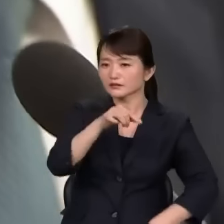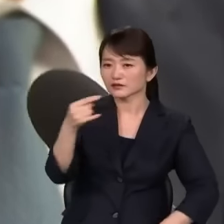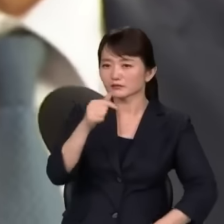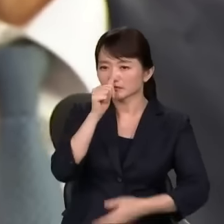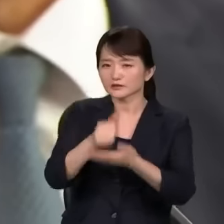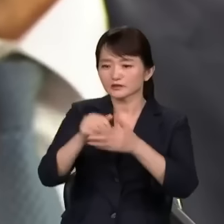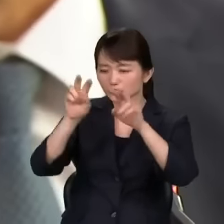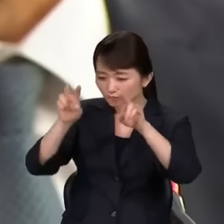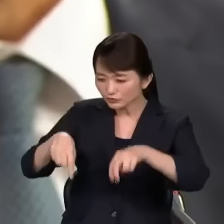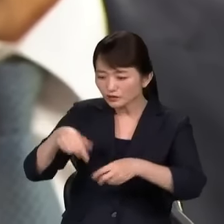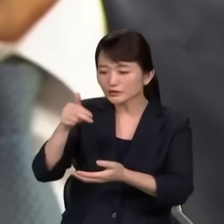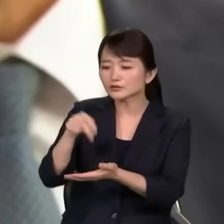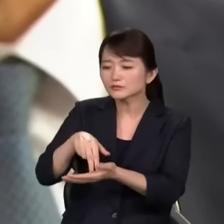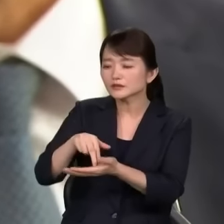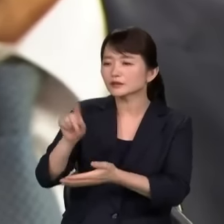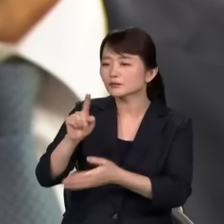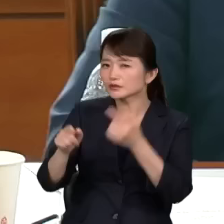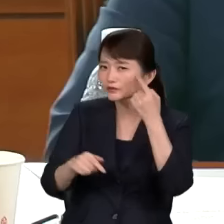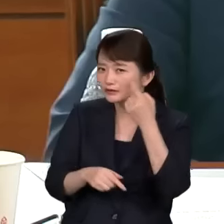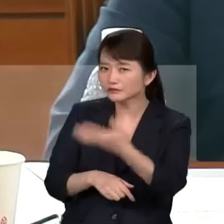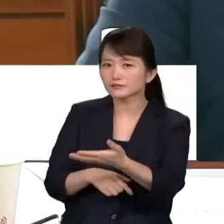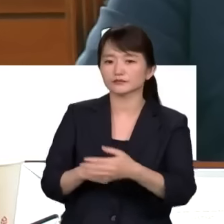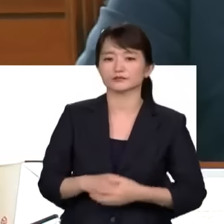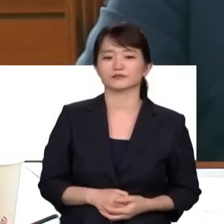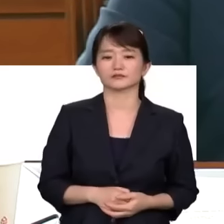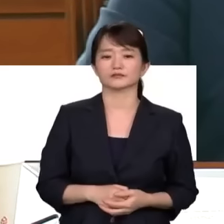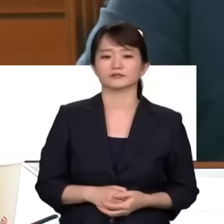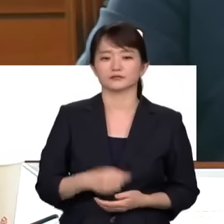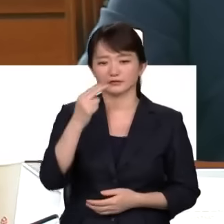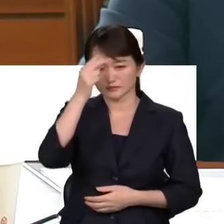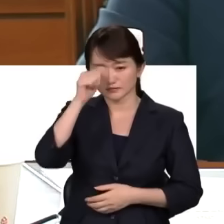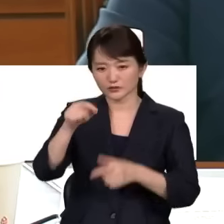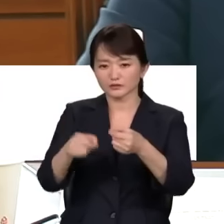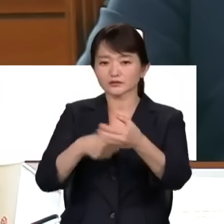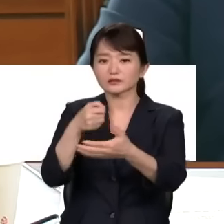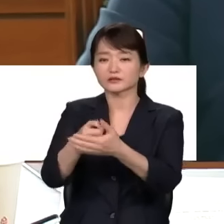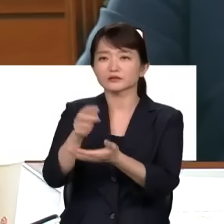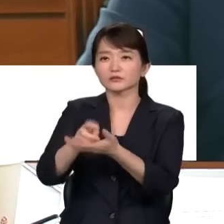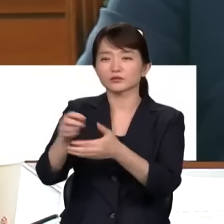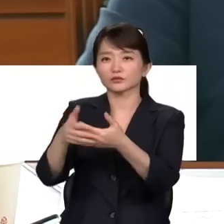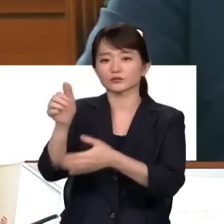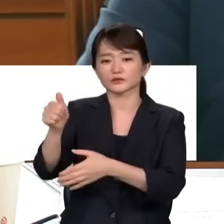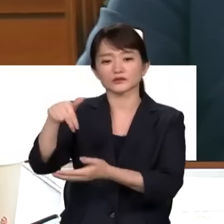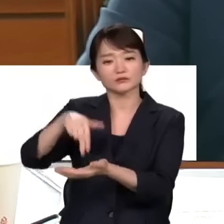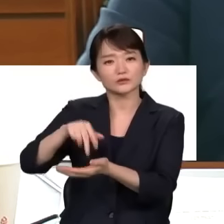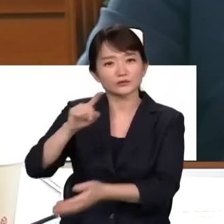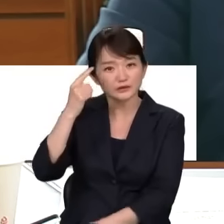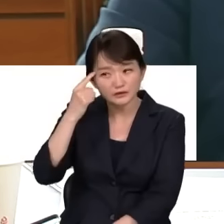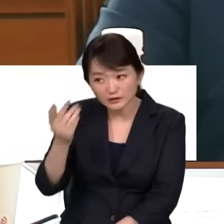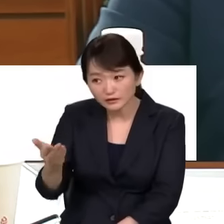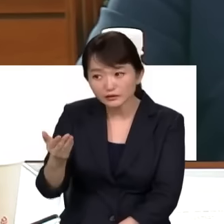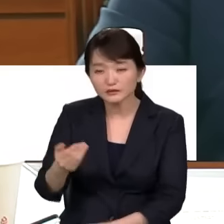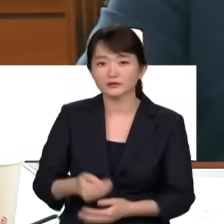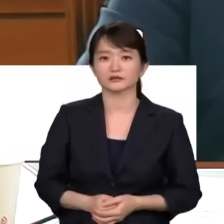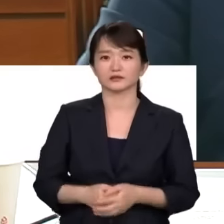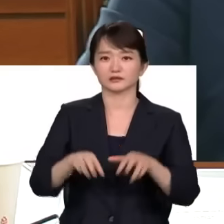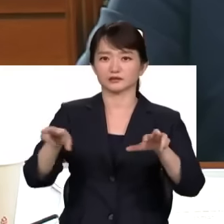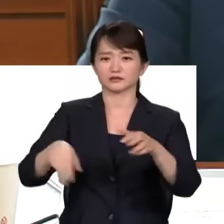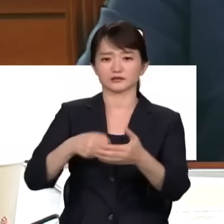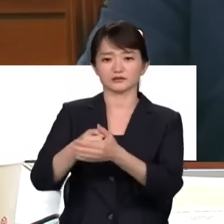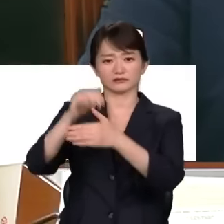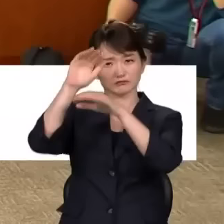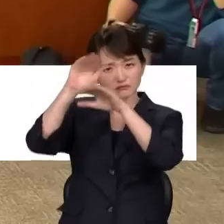대한 입장부터 물었습니다. 검찰의 이 결정에 대해서 법무부 장관으로서 어떻게 생각하십니까? 아직 결정